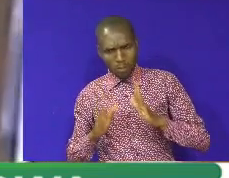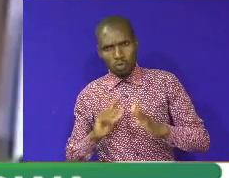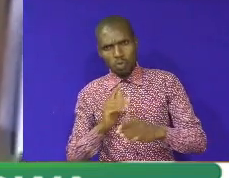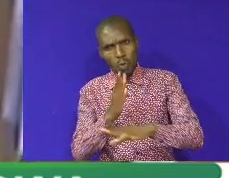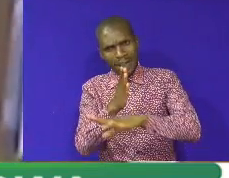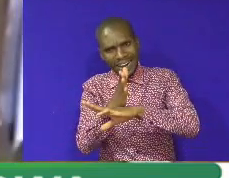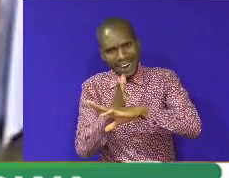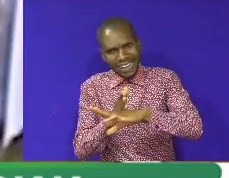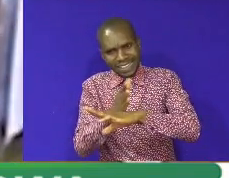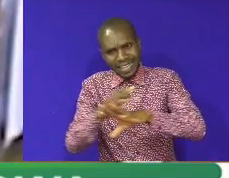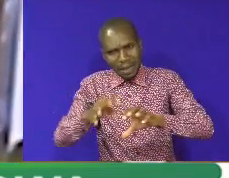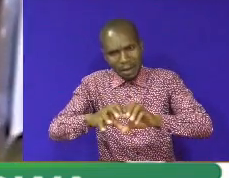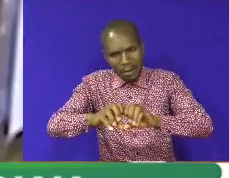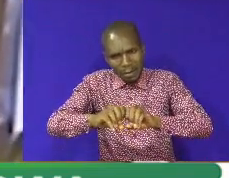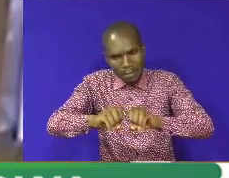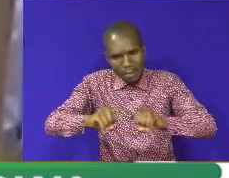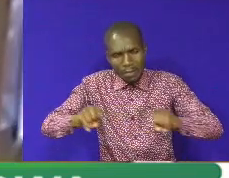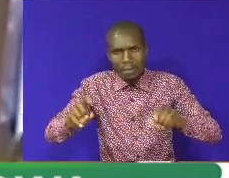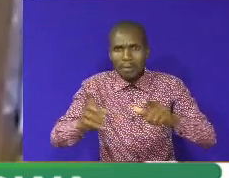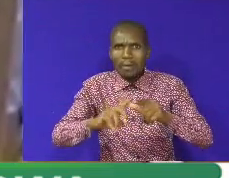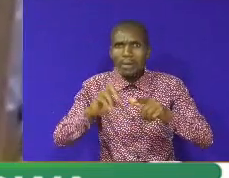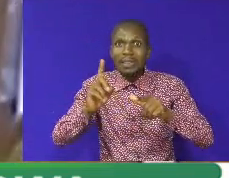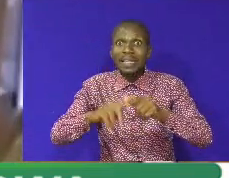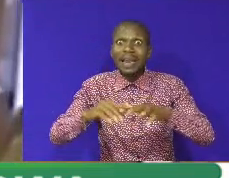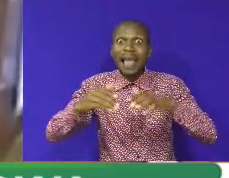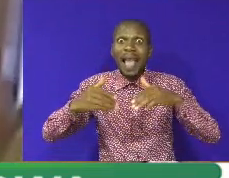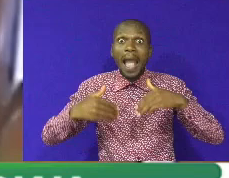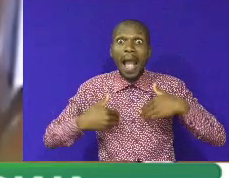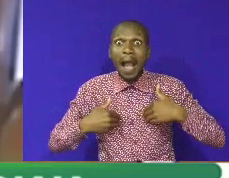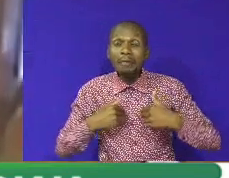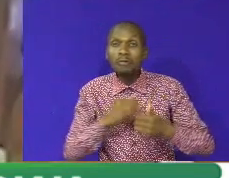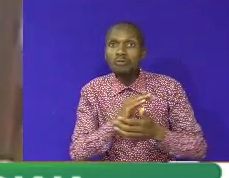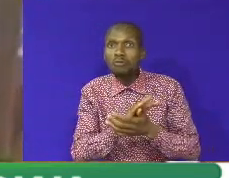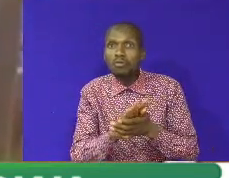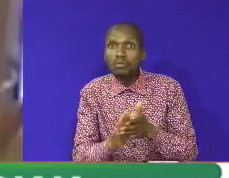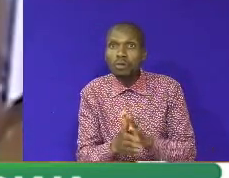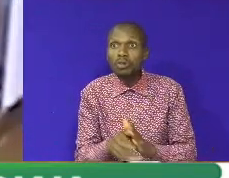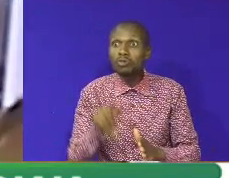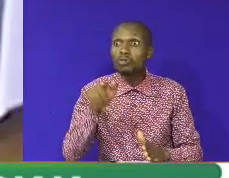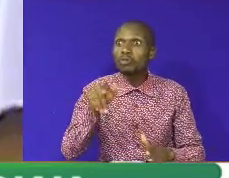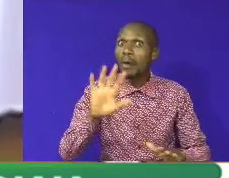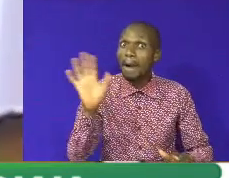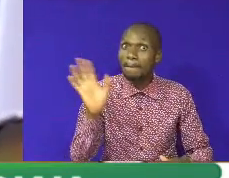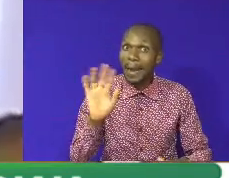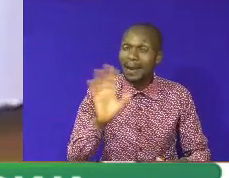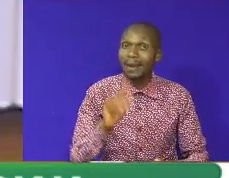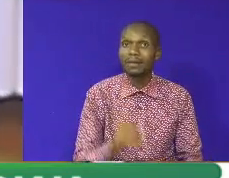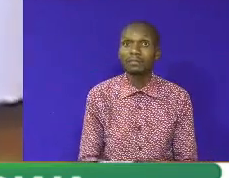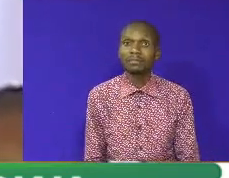chipayem, we will not have mercy on you.